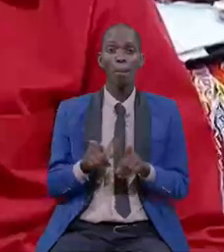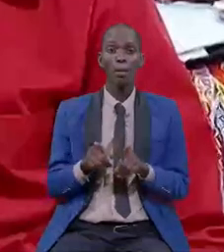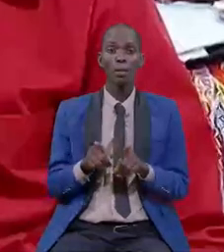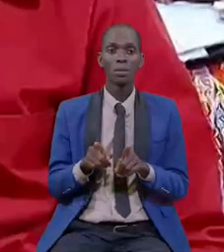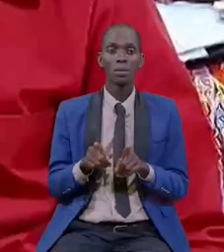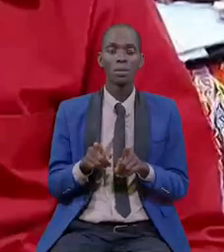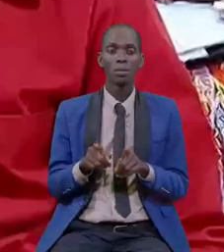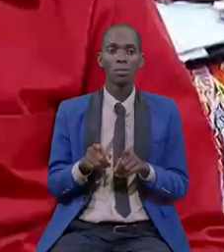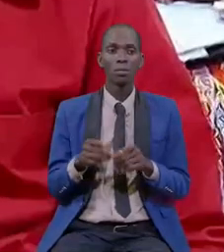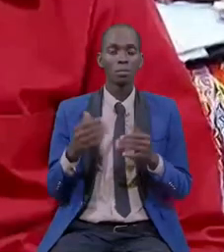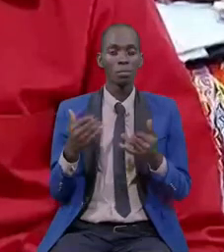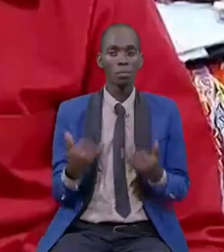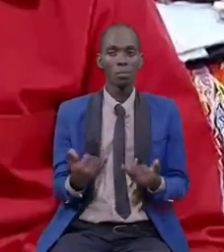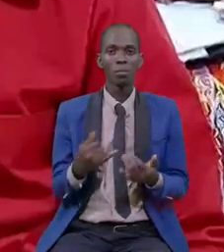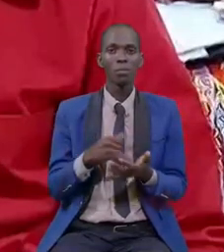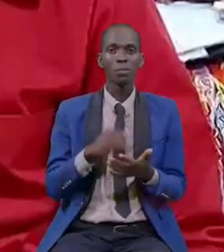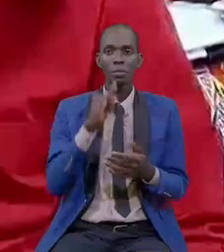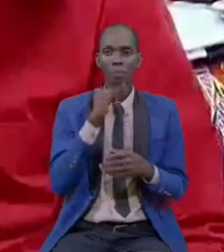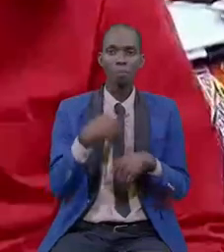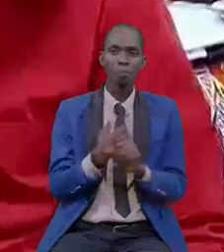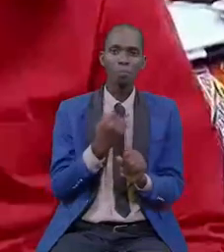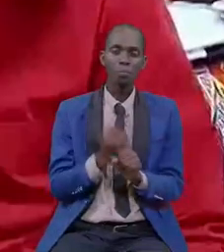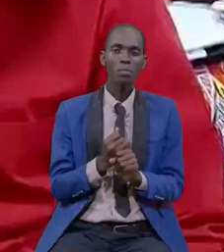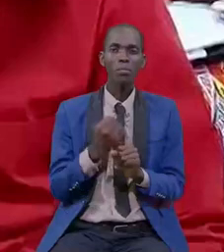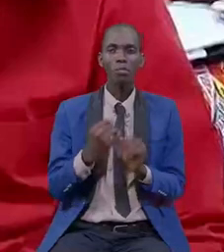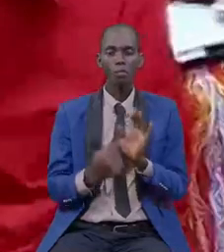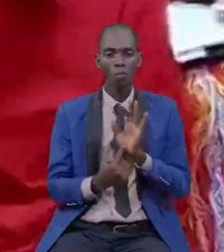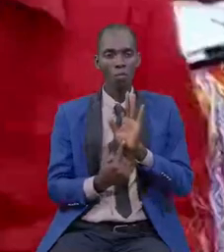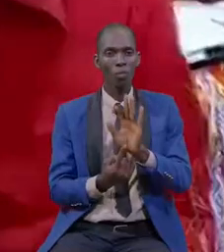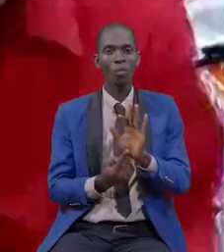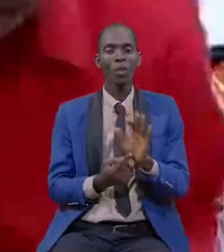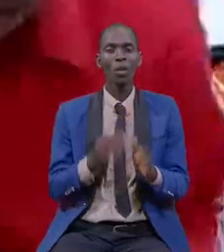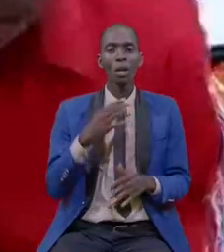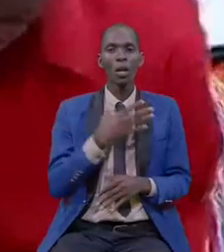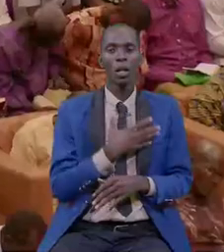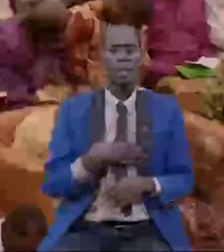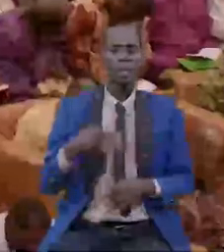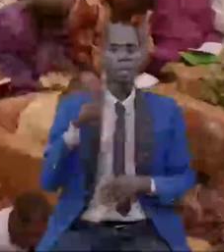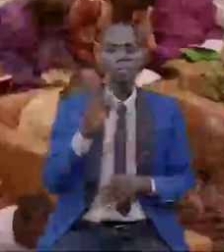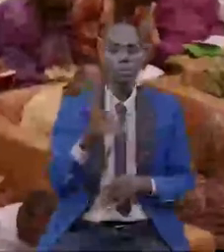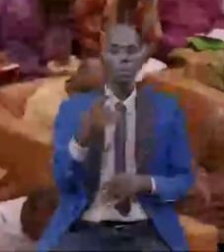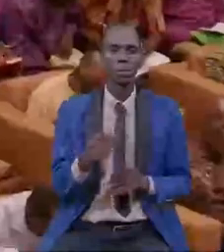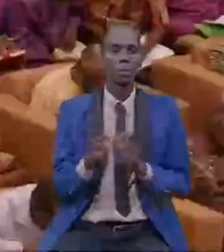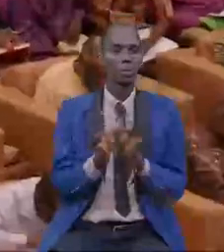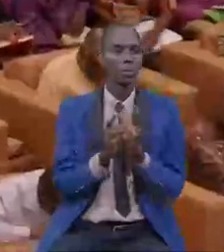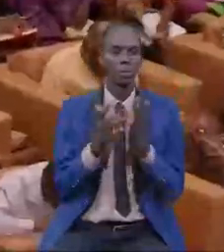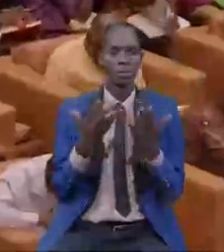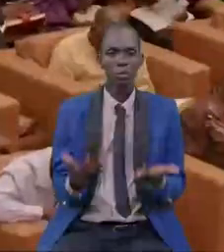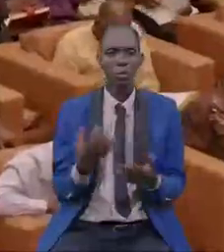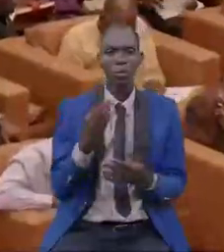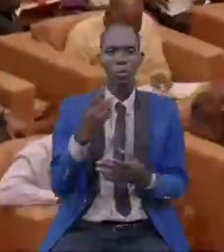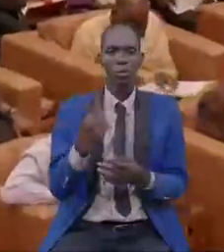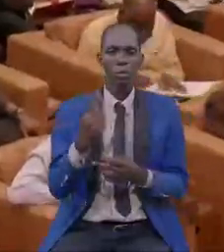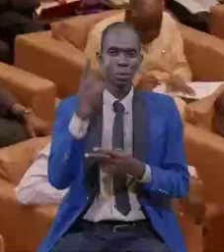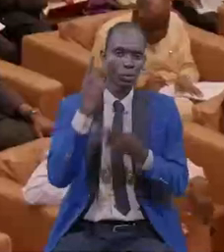mais manifesté maintenant par les écrits des prophètes d'après l'ordre de